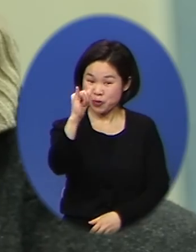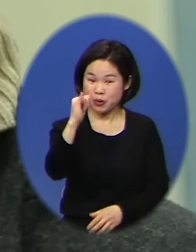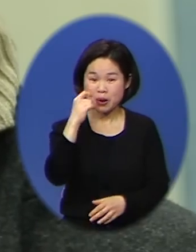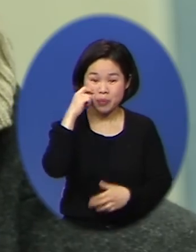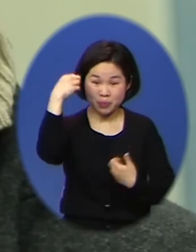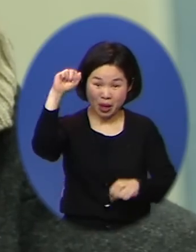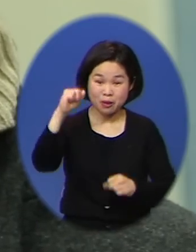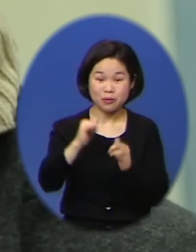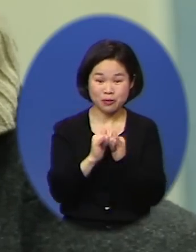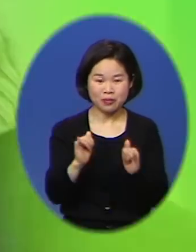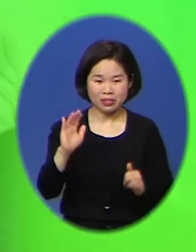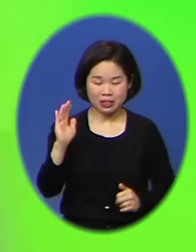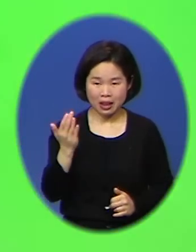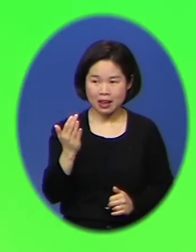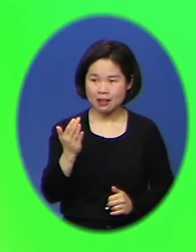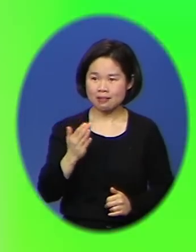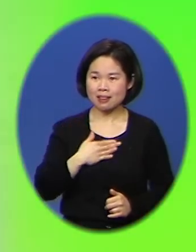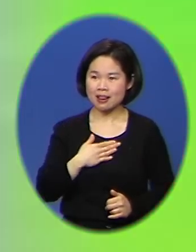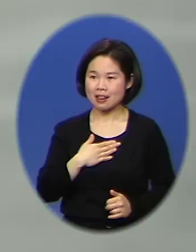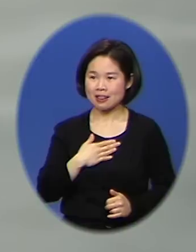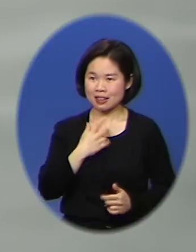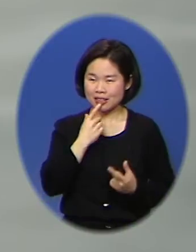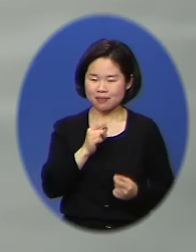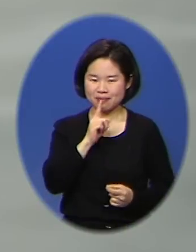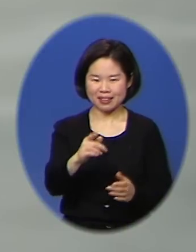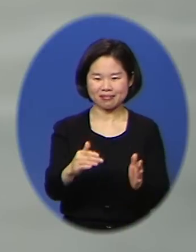그렇게 말씀드렸습니다.